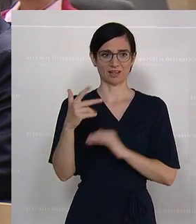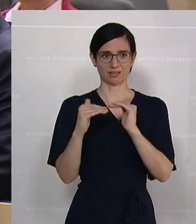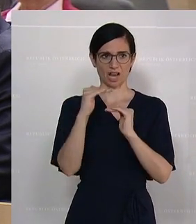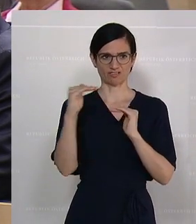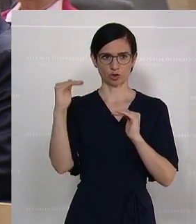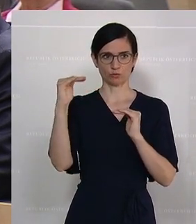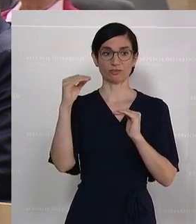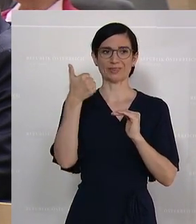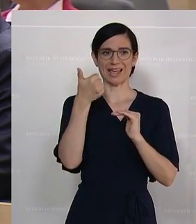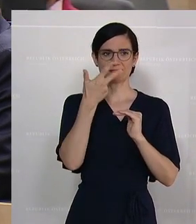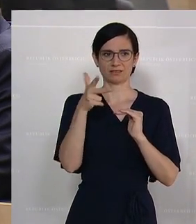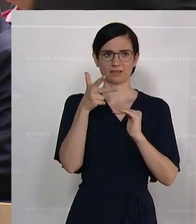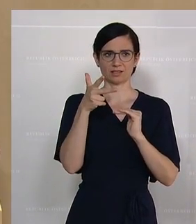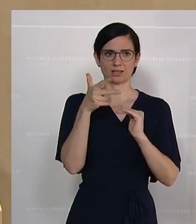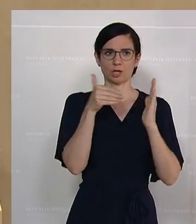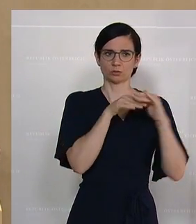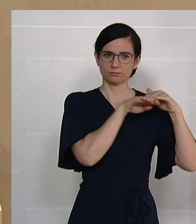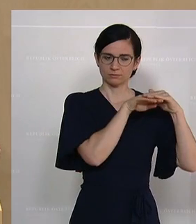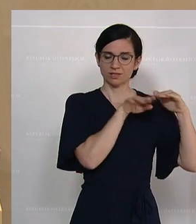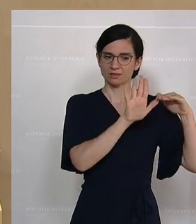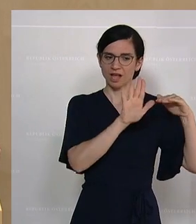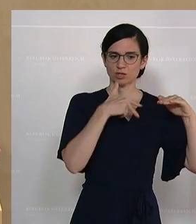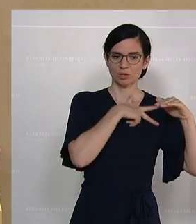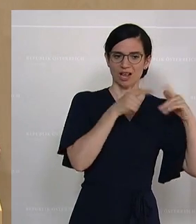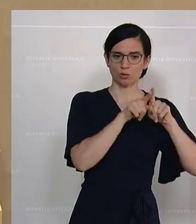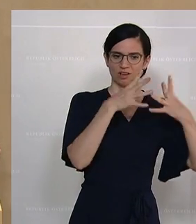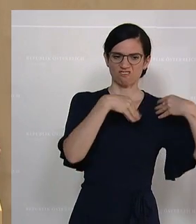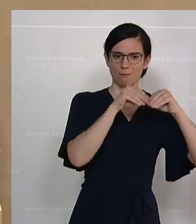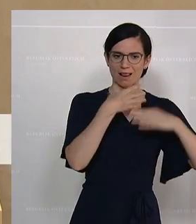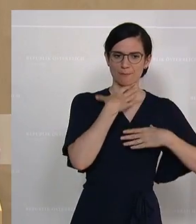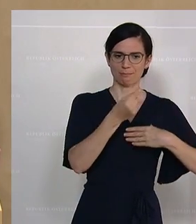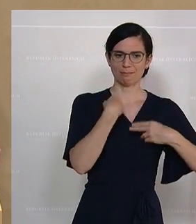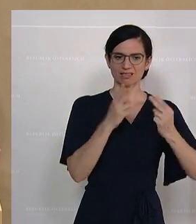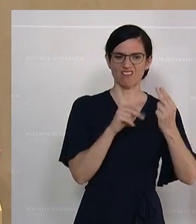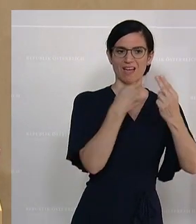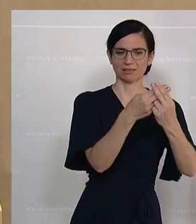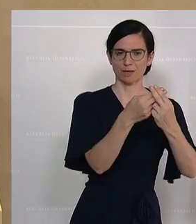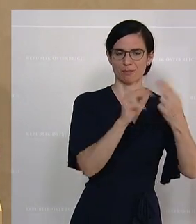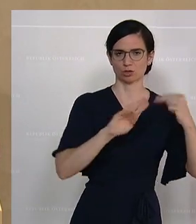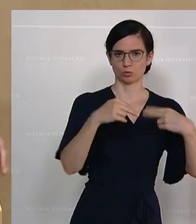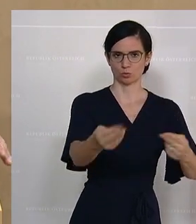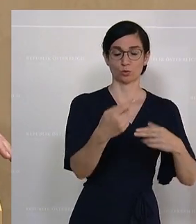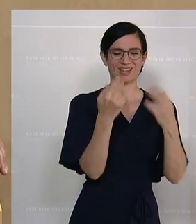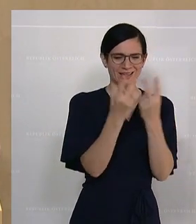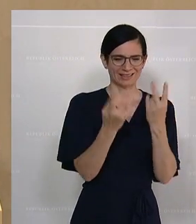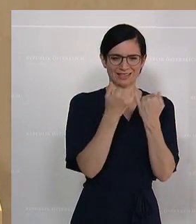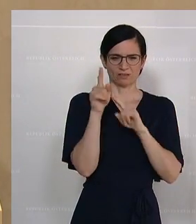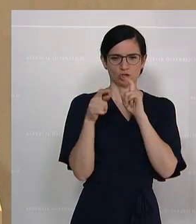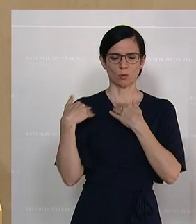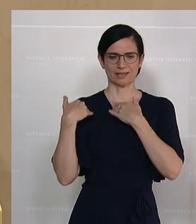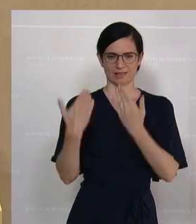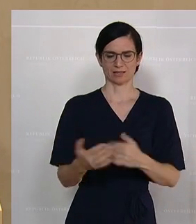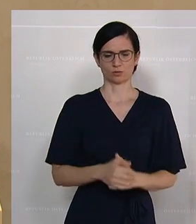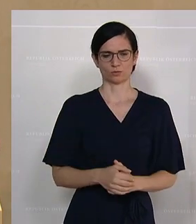und ein dritter ist dafür soziale und familiäre bedürfnisse so wie wir es bei den steuerentlastungen auch immer wieder umgesetzt